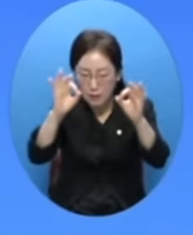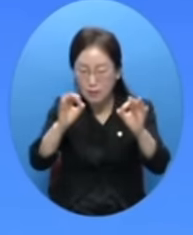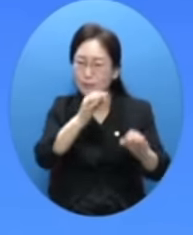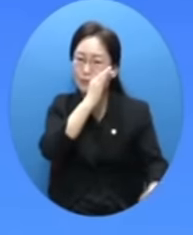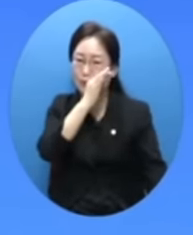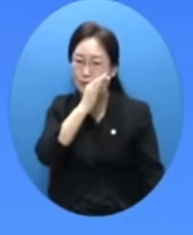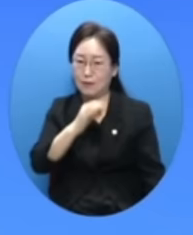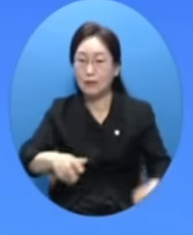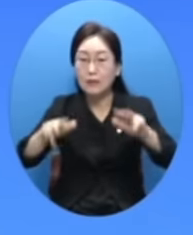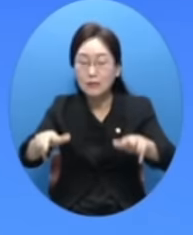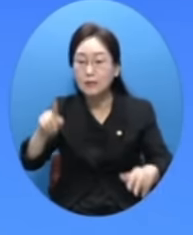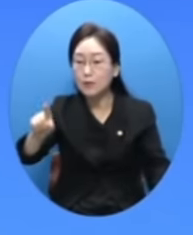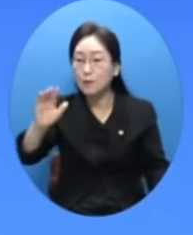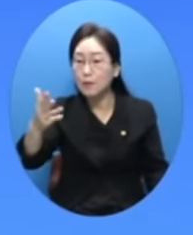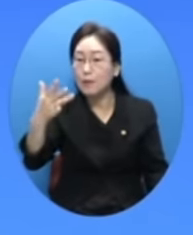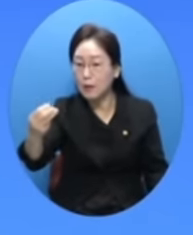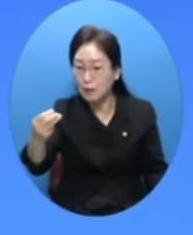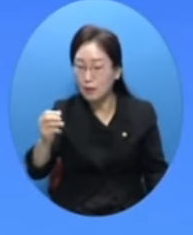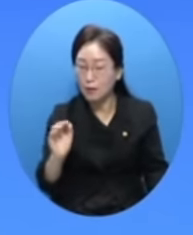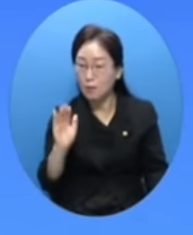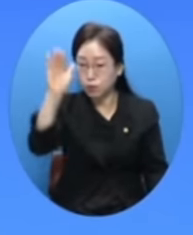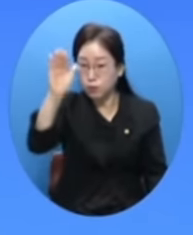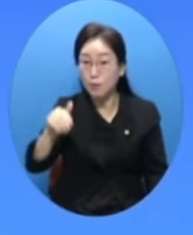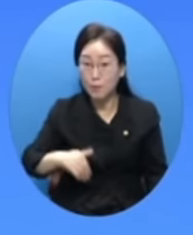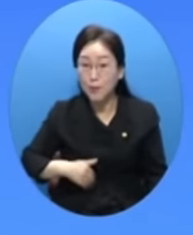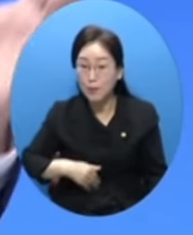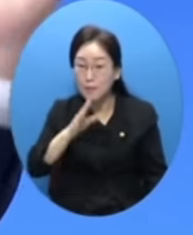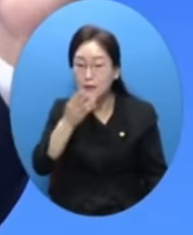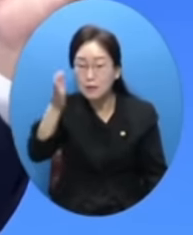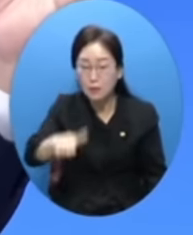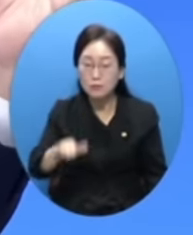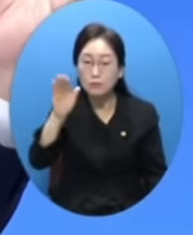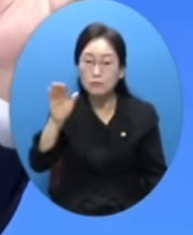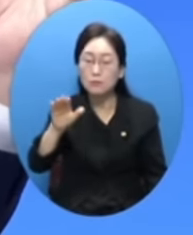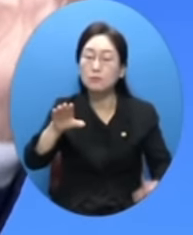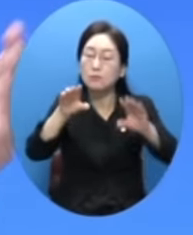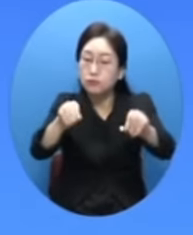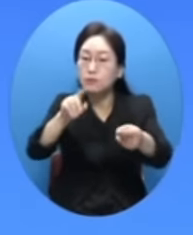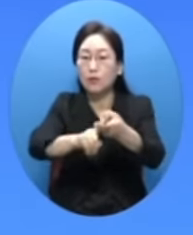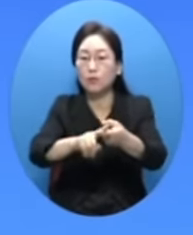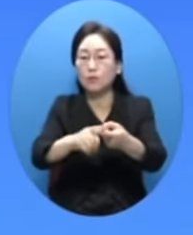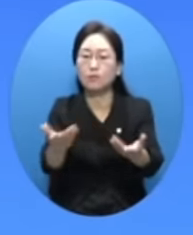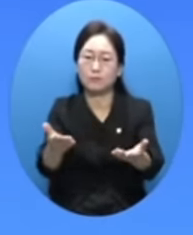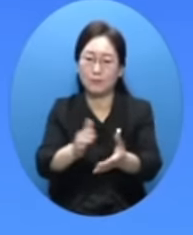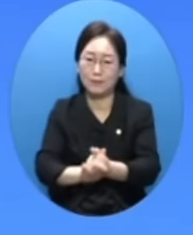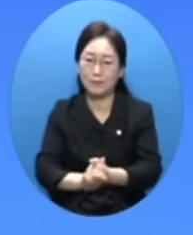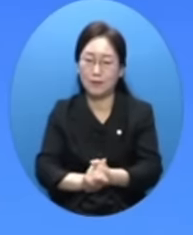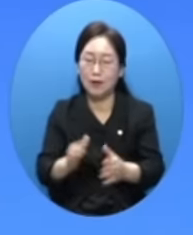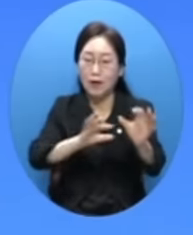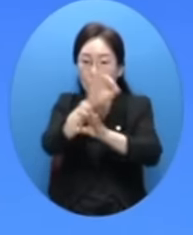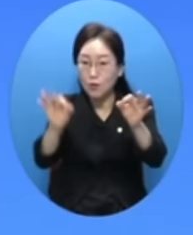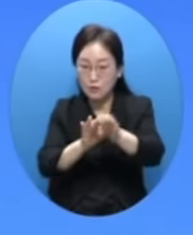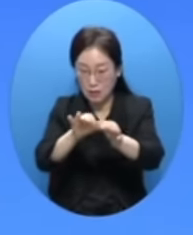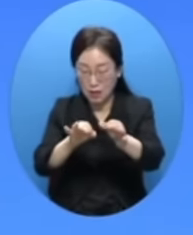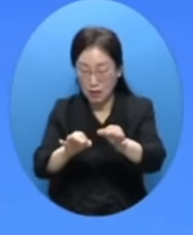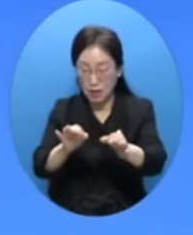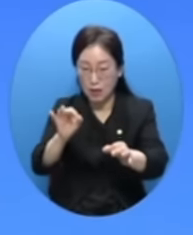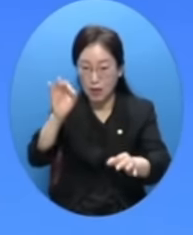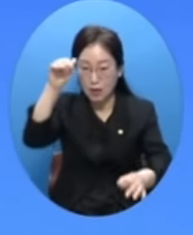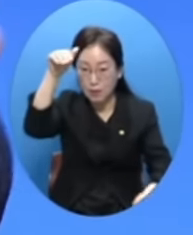지금은 1800만은 되어야 됩니다. 그런데 멈춰버렸어요. 그러니까는 뭐 경제가